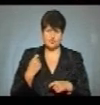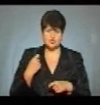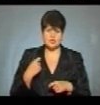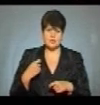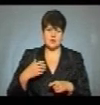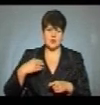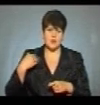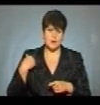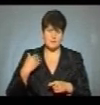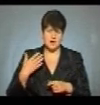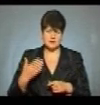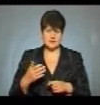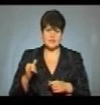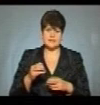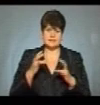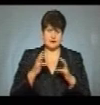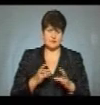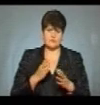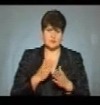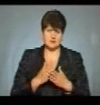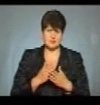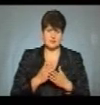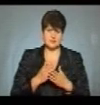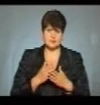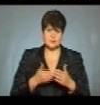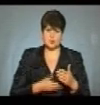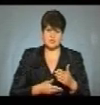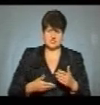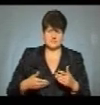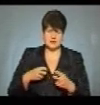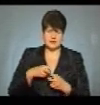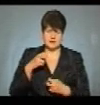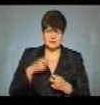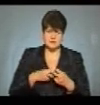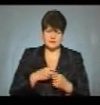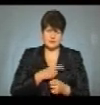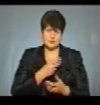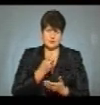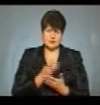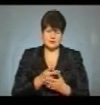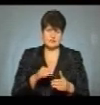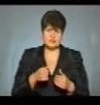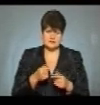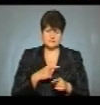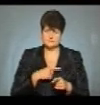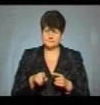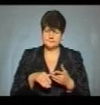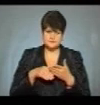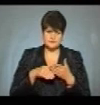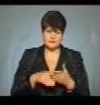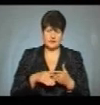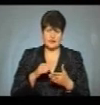лопатки і, відповідно, травма поясничного відділу хребта. Госпіталізований, надана ургентна допомога,